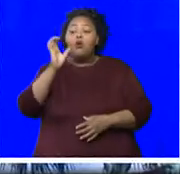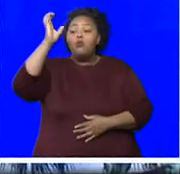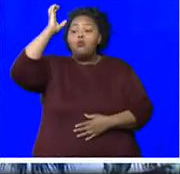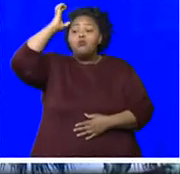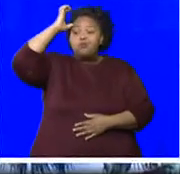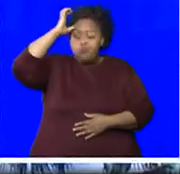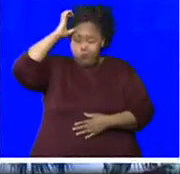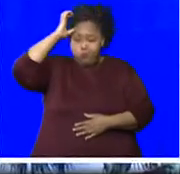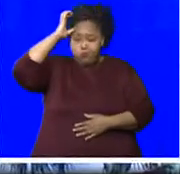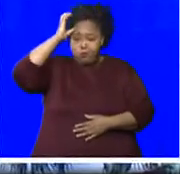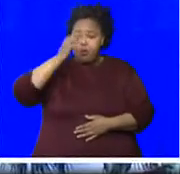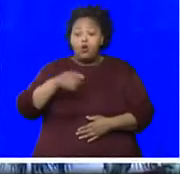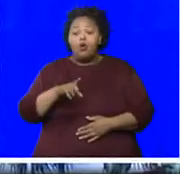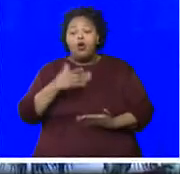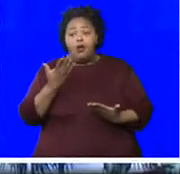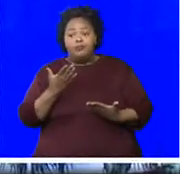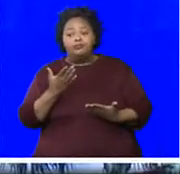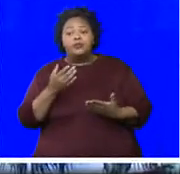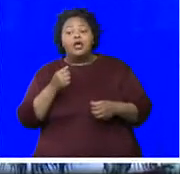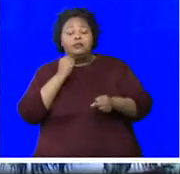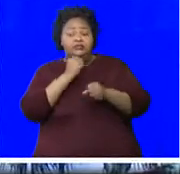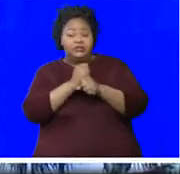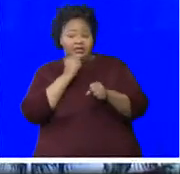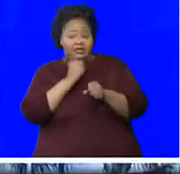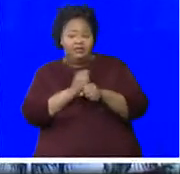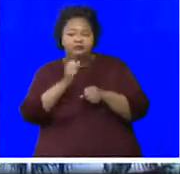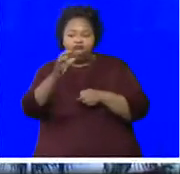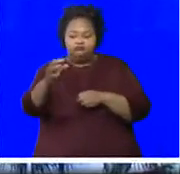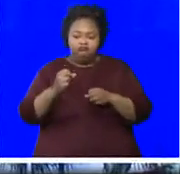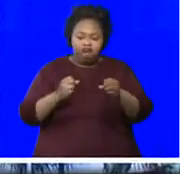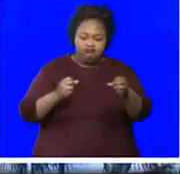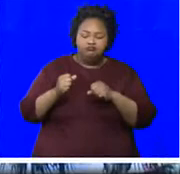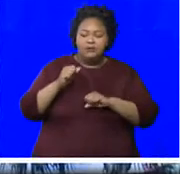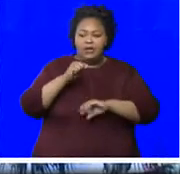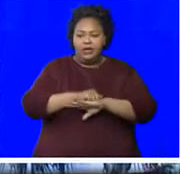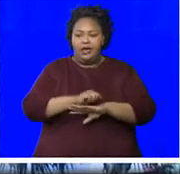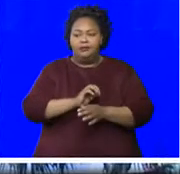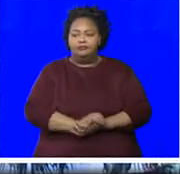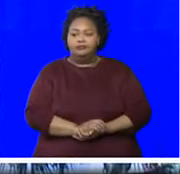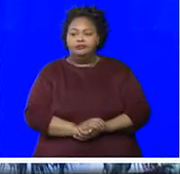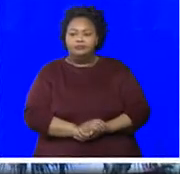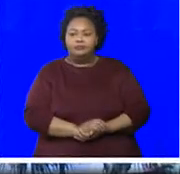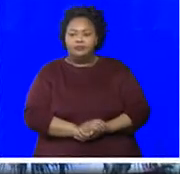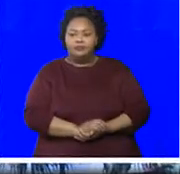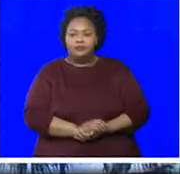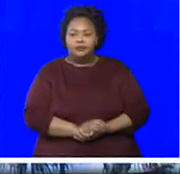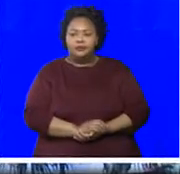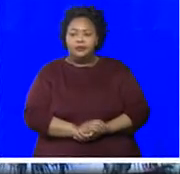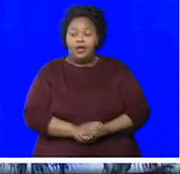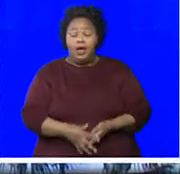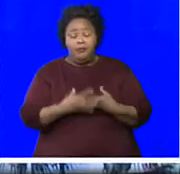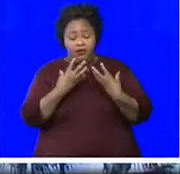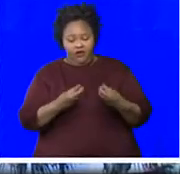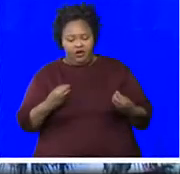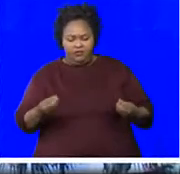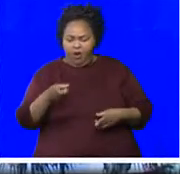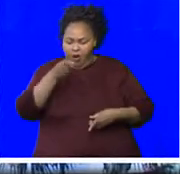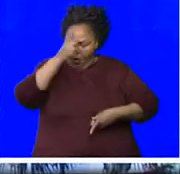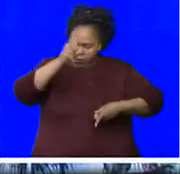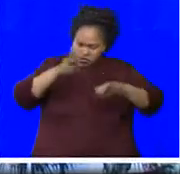ngoba le mfundo lekhona nyalo ithi umntwana akasebenzise wonke ma opportunities la khona ekutheni ne